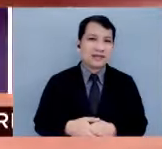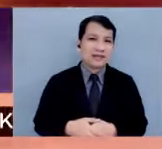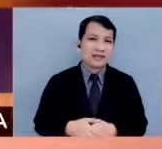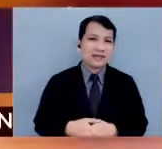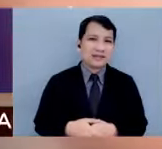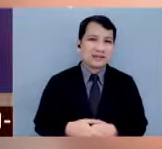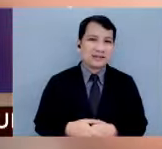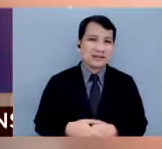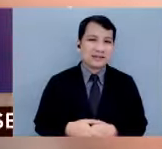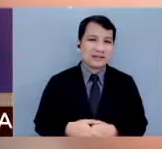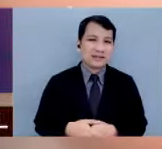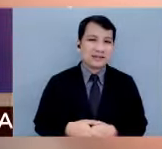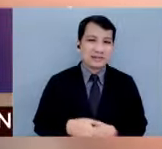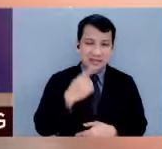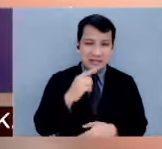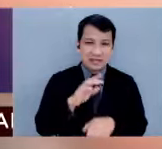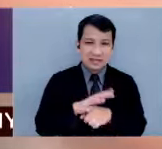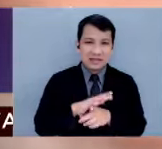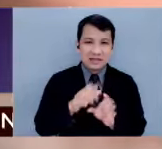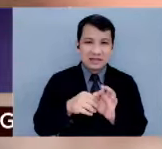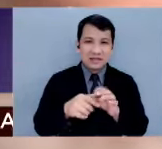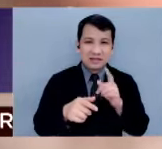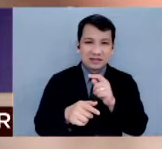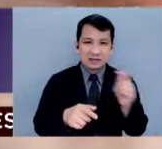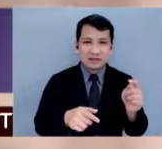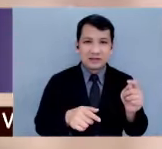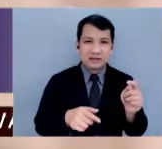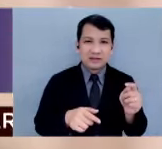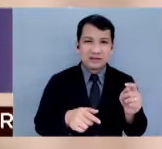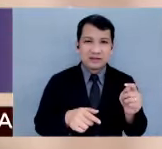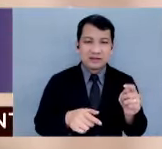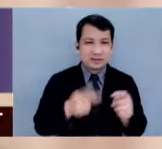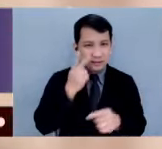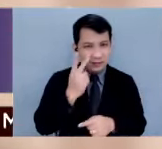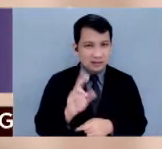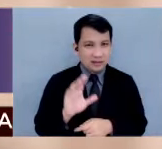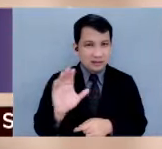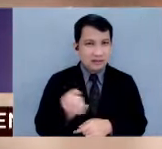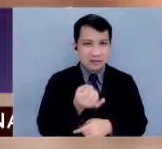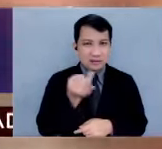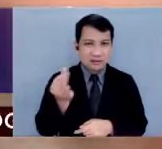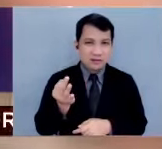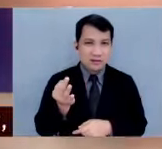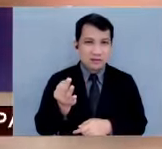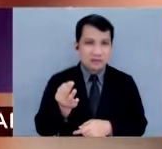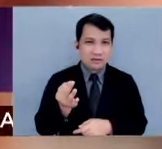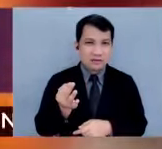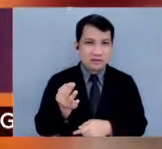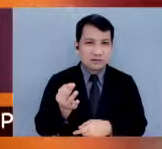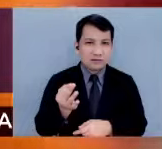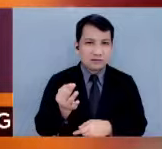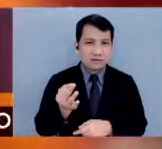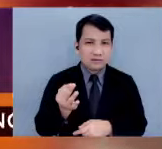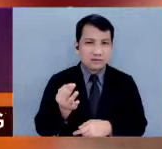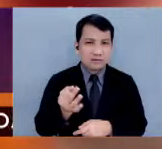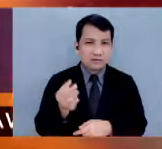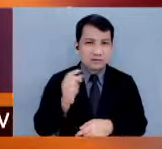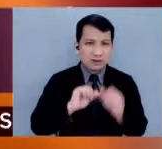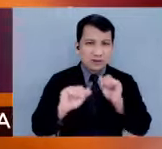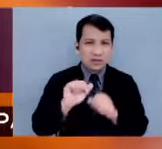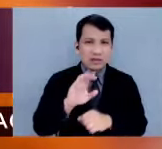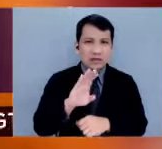Sa kanyang TikTok video, matagal na raw niyang nakikita ang ibang pagkain o kumakain ng balut.